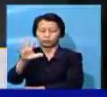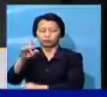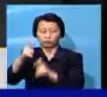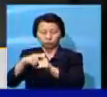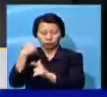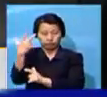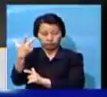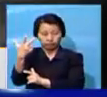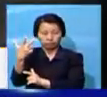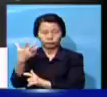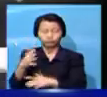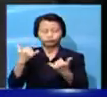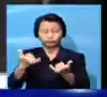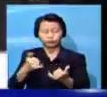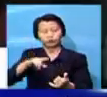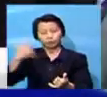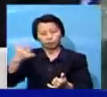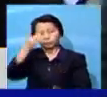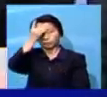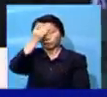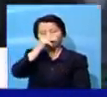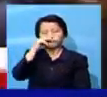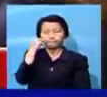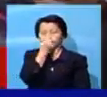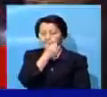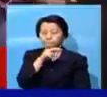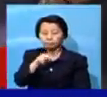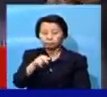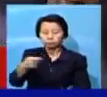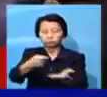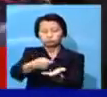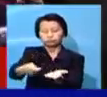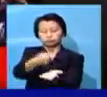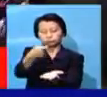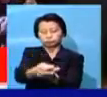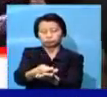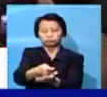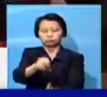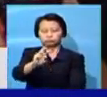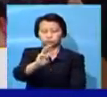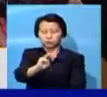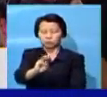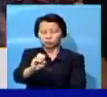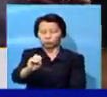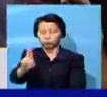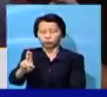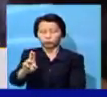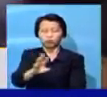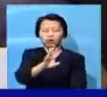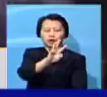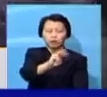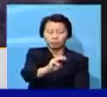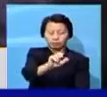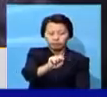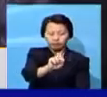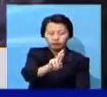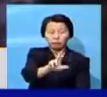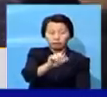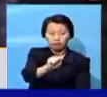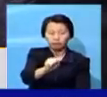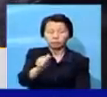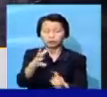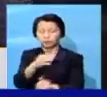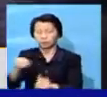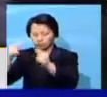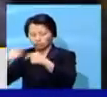Mac nanti antara lain Datuk Seri Najib menyaksikan pemeteraian memorandum persefahaman antara Majlis amanah rakyat Mara dan